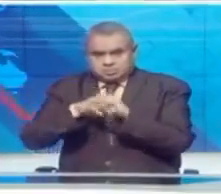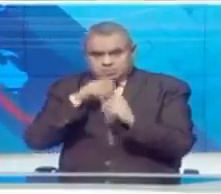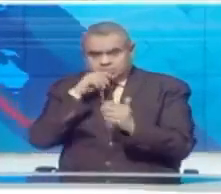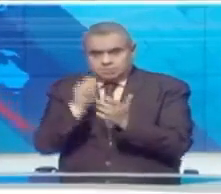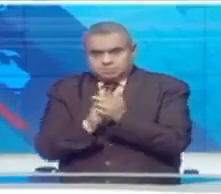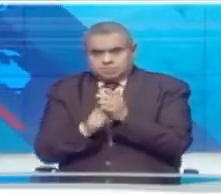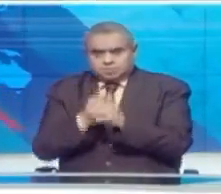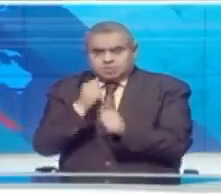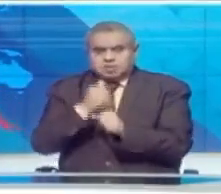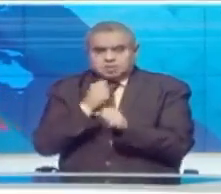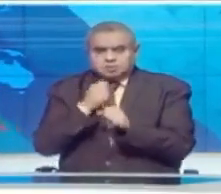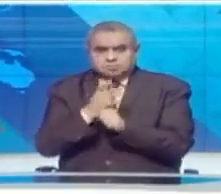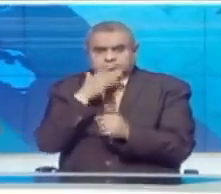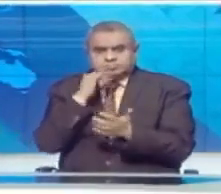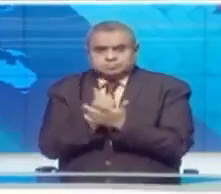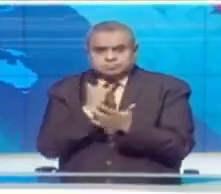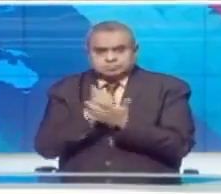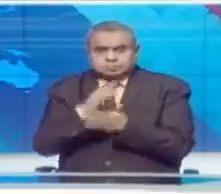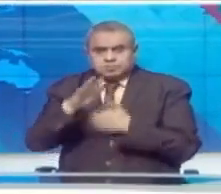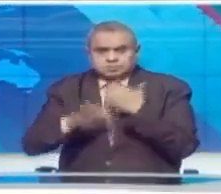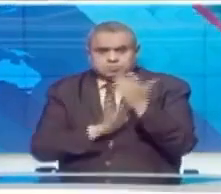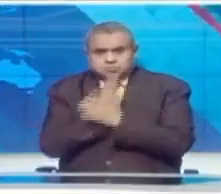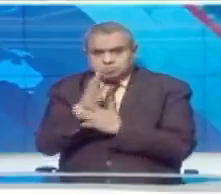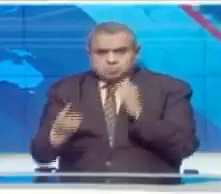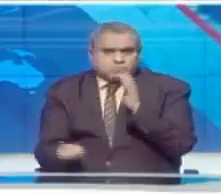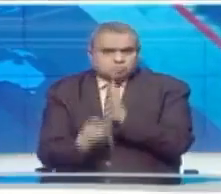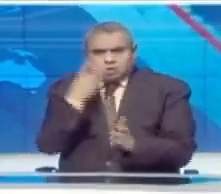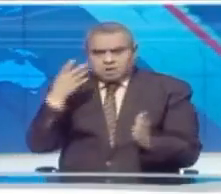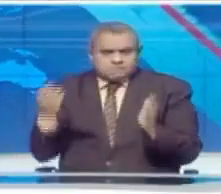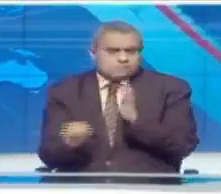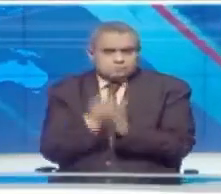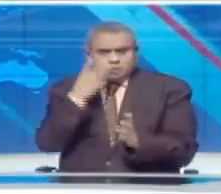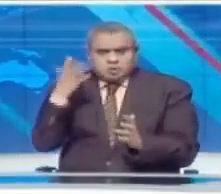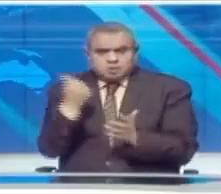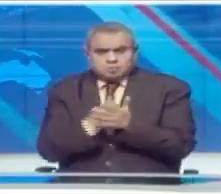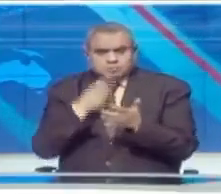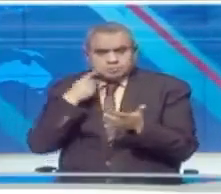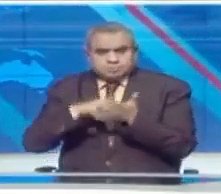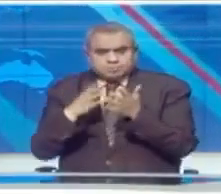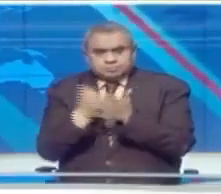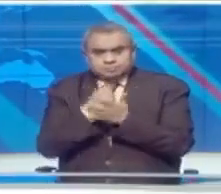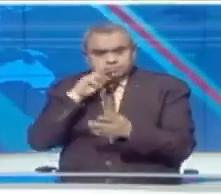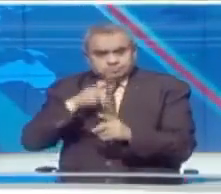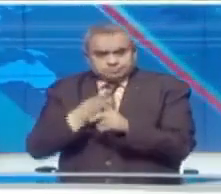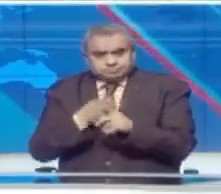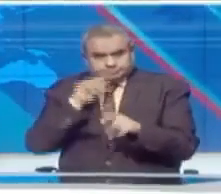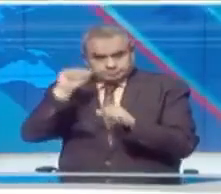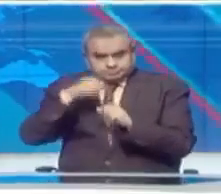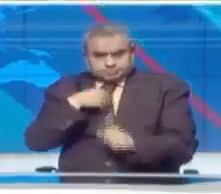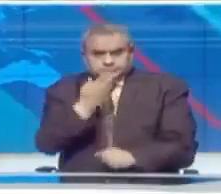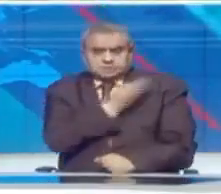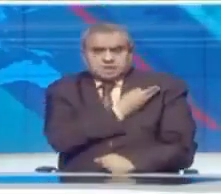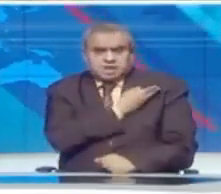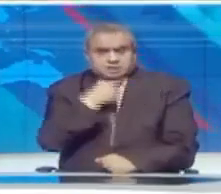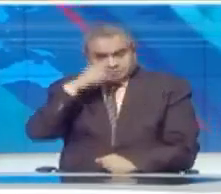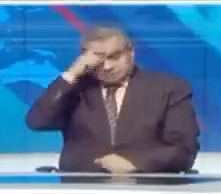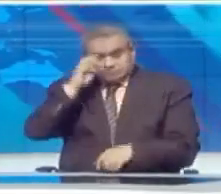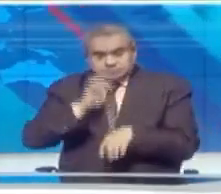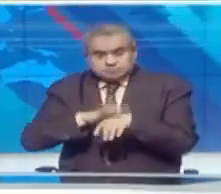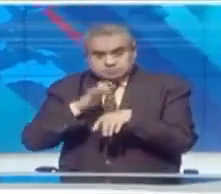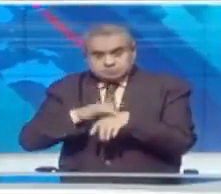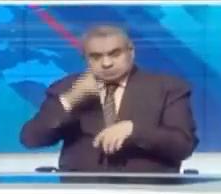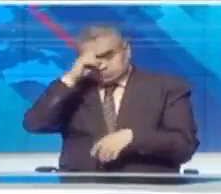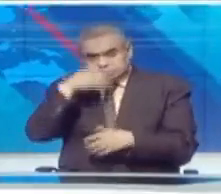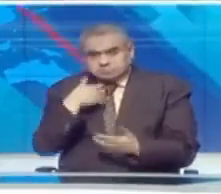أن مع الحروب والكوارث والأزمات وال يعني الحاجات اللي بتحدث في غزة، إصابات العظام لها النصيب